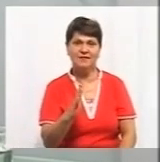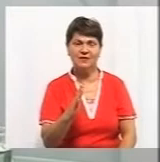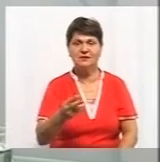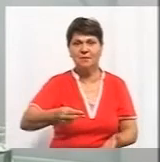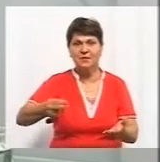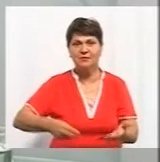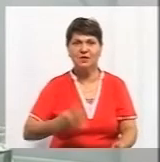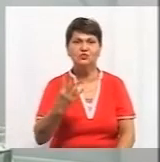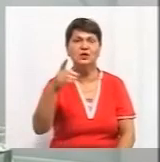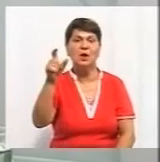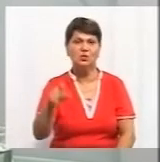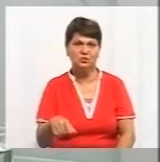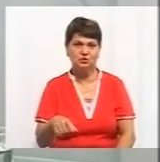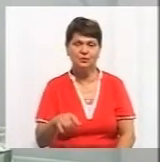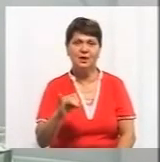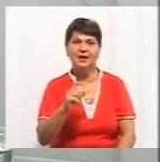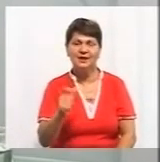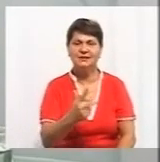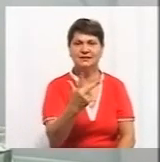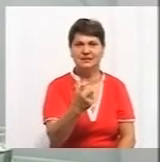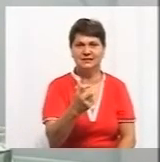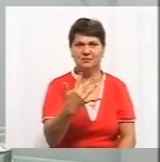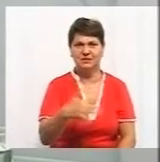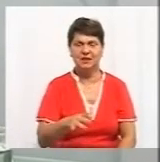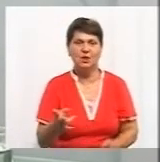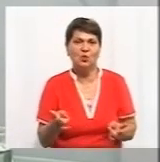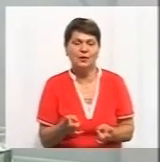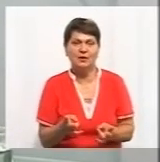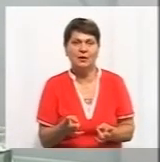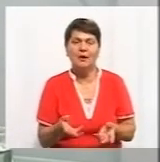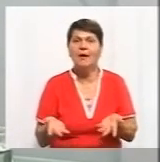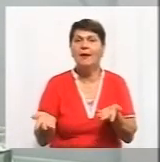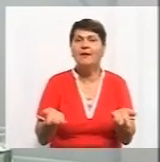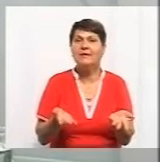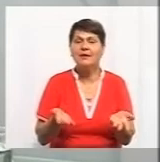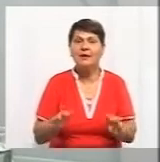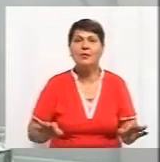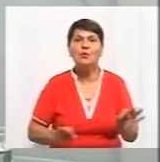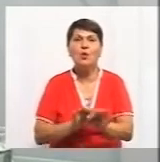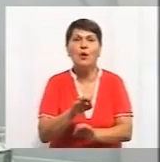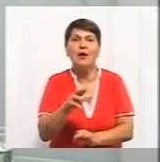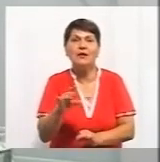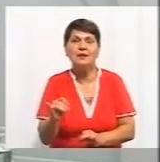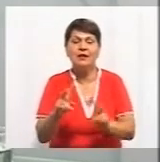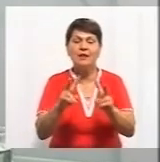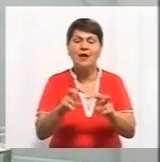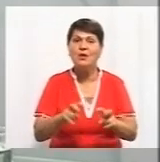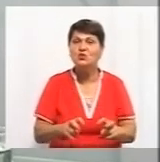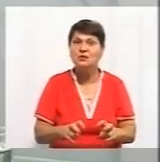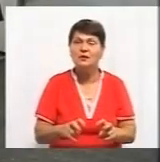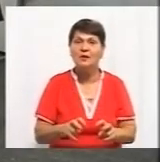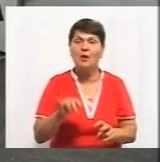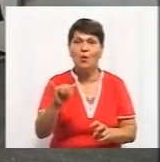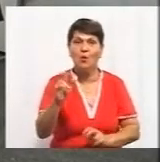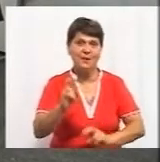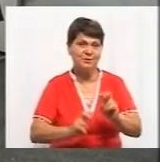підписали 4 особи з 350 необхідних. Які проєкти на розгляді підприємства, пане Михайле, чи є такі? І, зокрема,